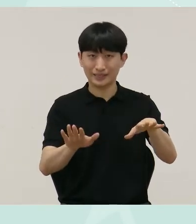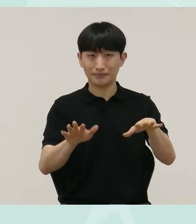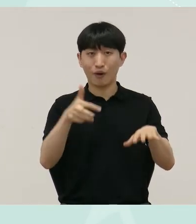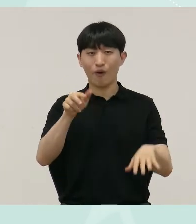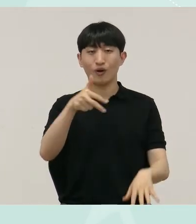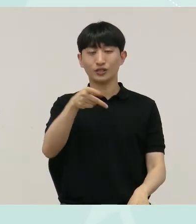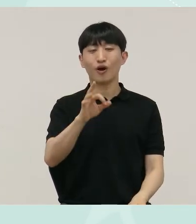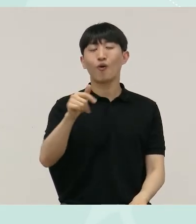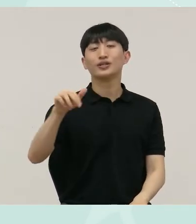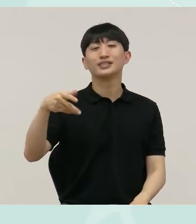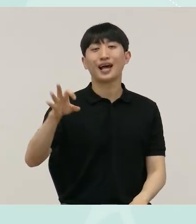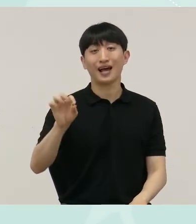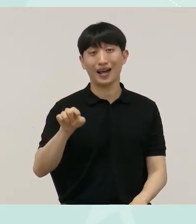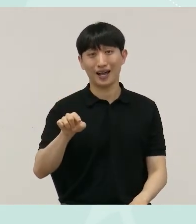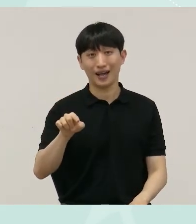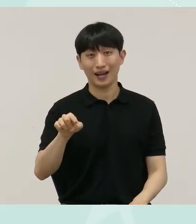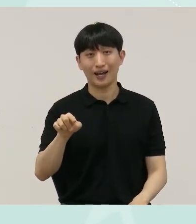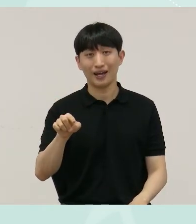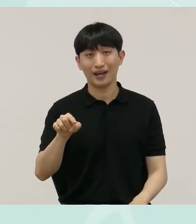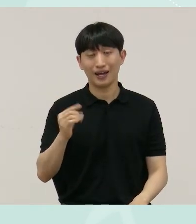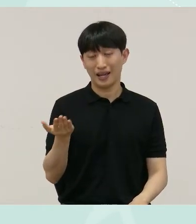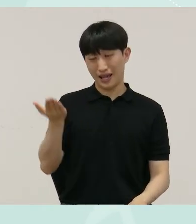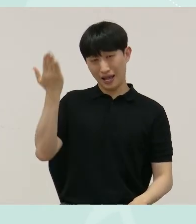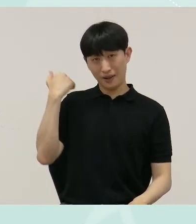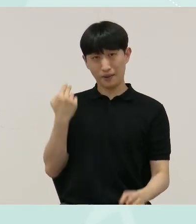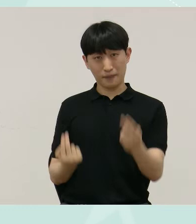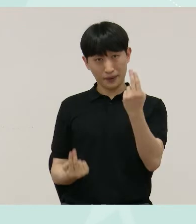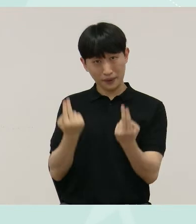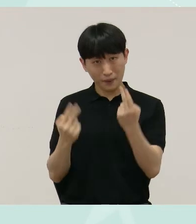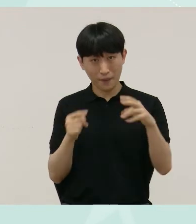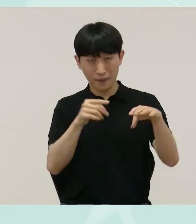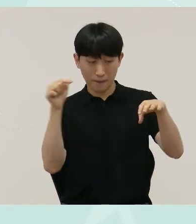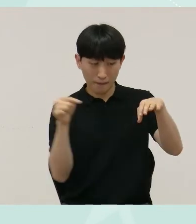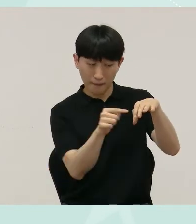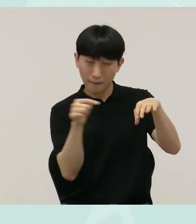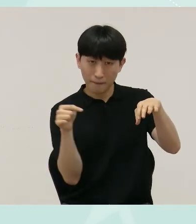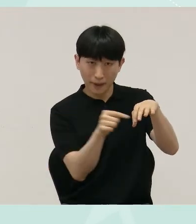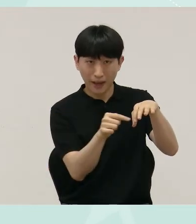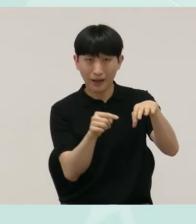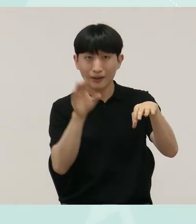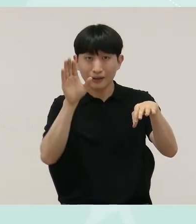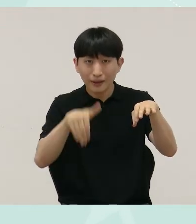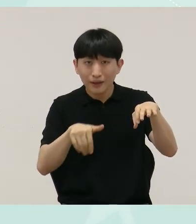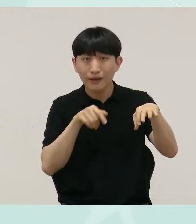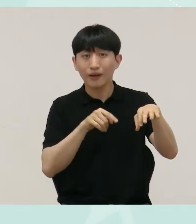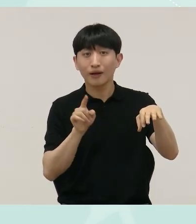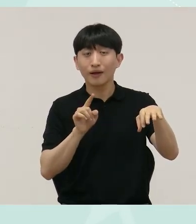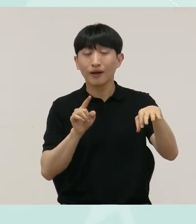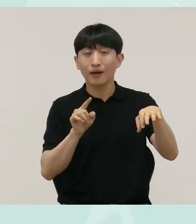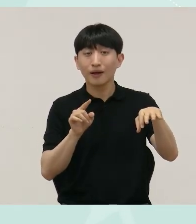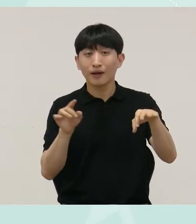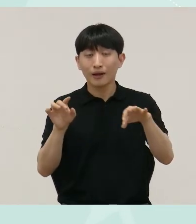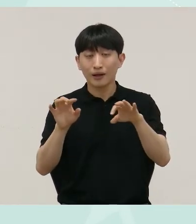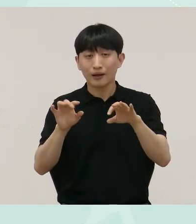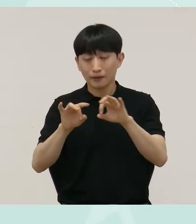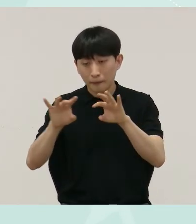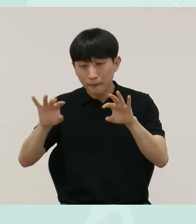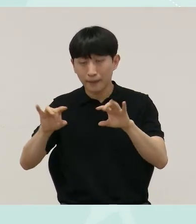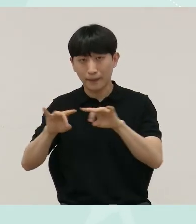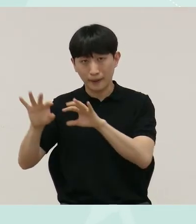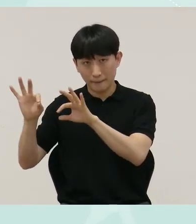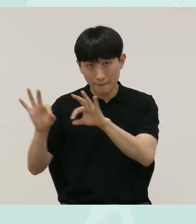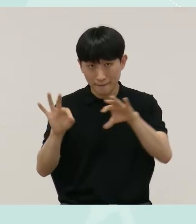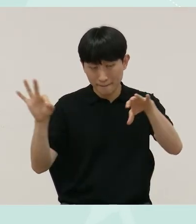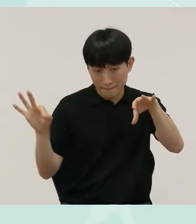쪽입니다. 기존의 와우 개창술보다 이 정원창을 통한 전극 삽입을 하게 되면 기본적으로 전극을 와우 측에